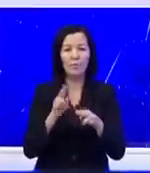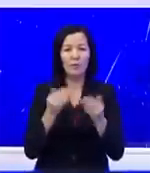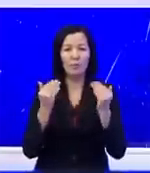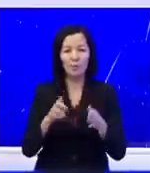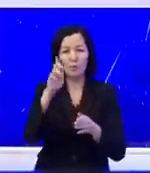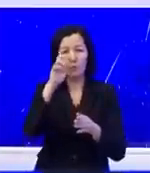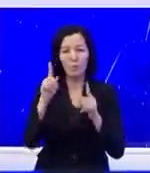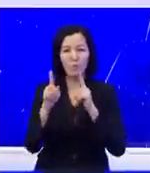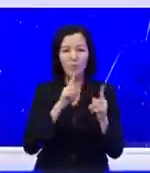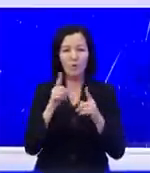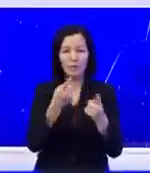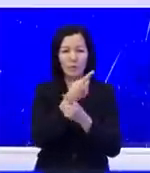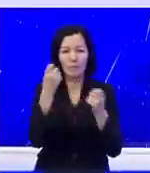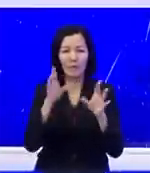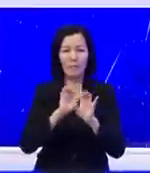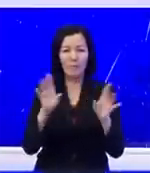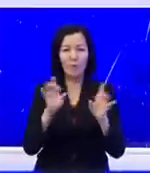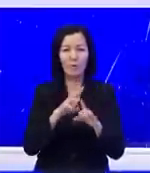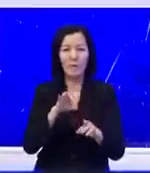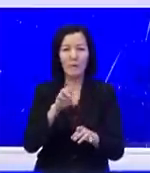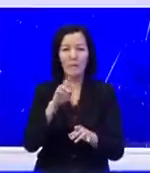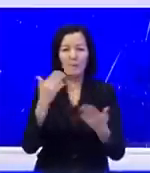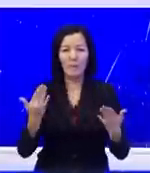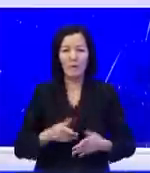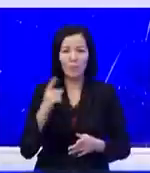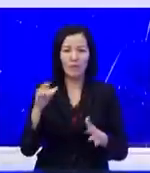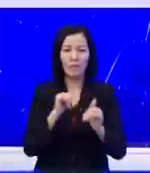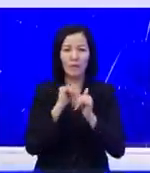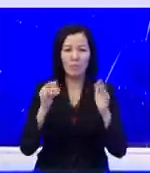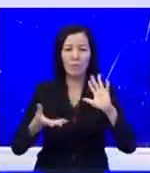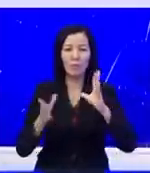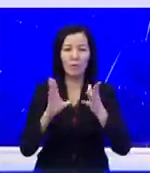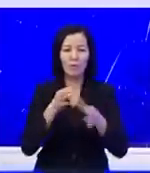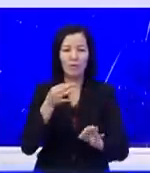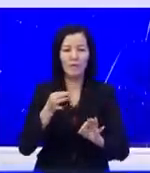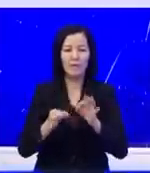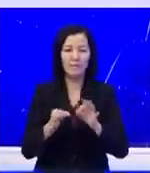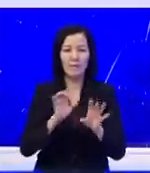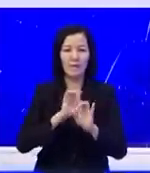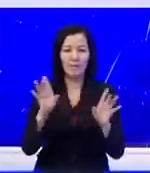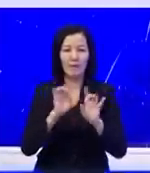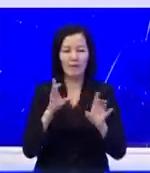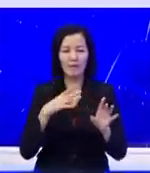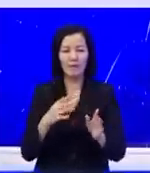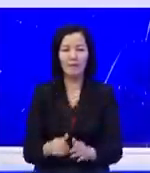бүгін үкімет отырысында мәлім болды. Асқар Мамин әлеуметтік экономикалық даму қорытындыларын саралады.